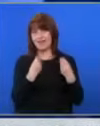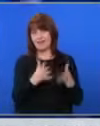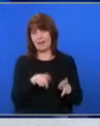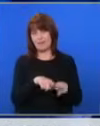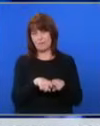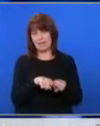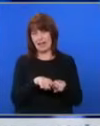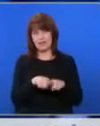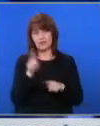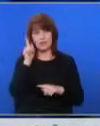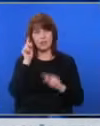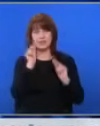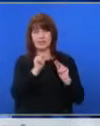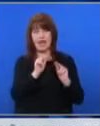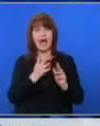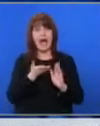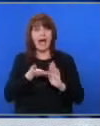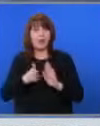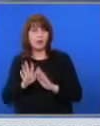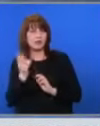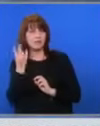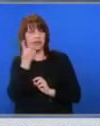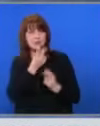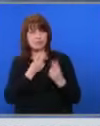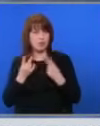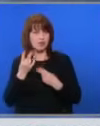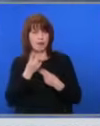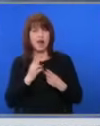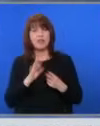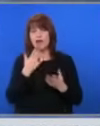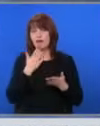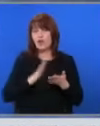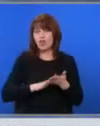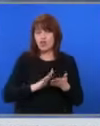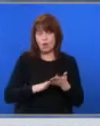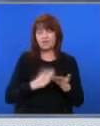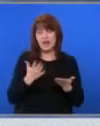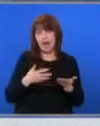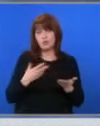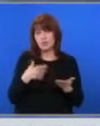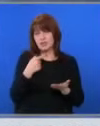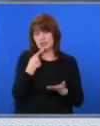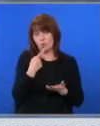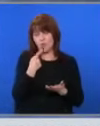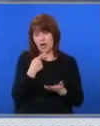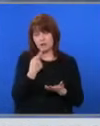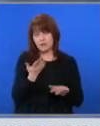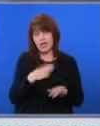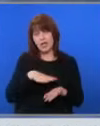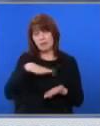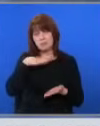съвет. Защото ако отидем на някакво споразумение, ако отидем на някакъв договор или както искат, стига да е